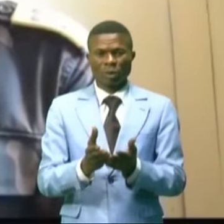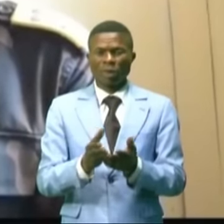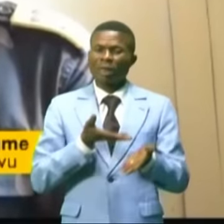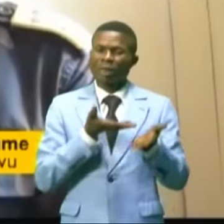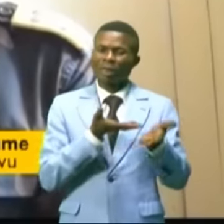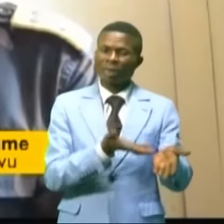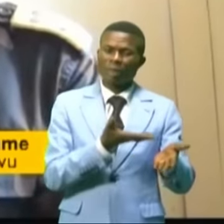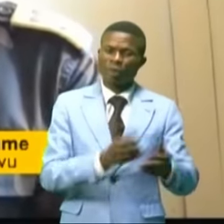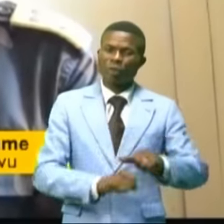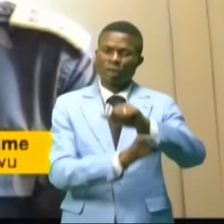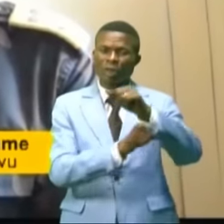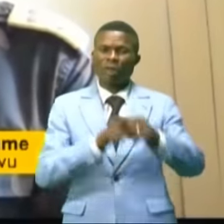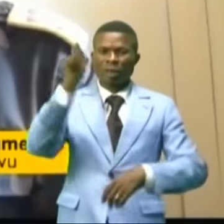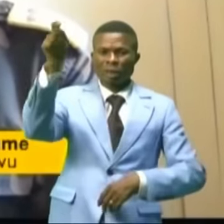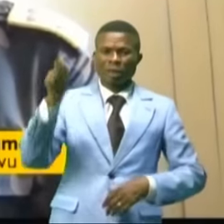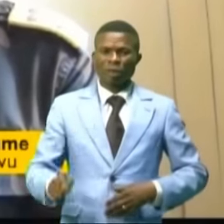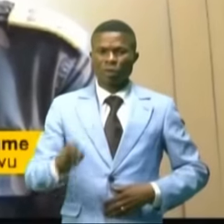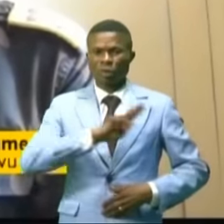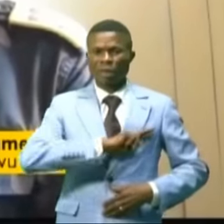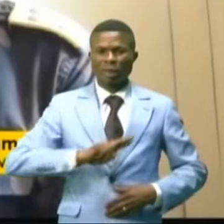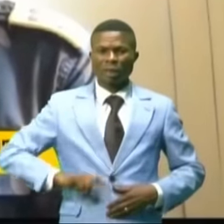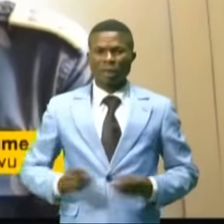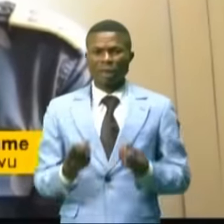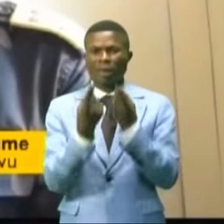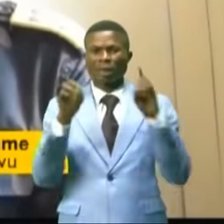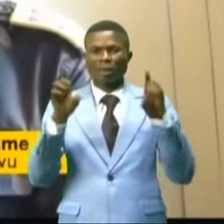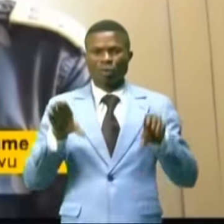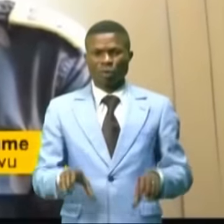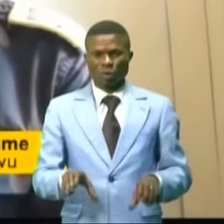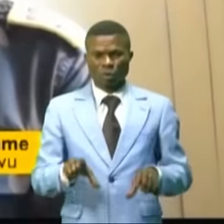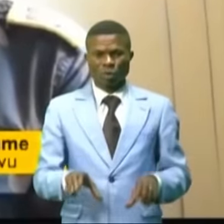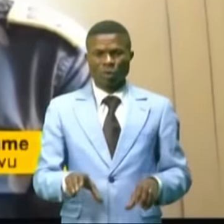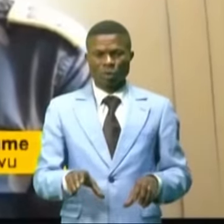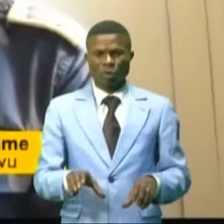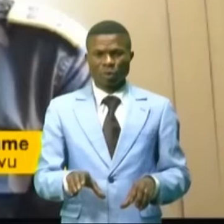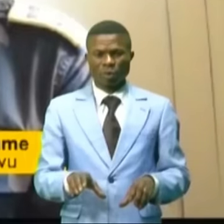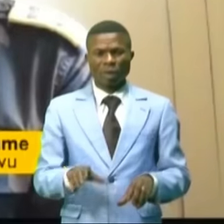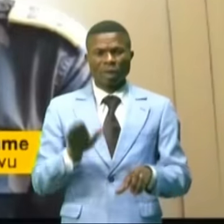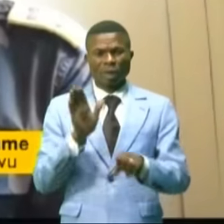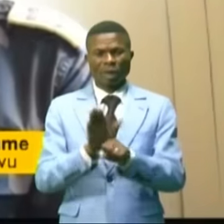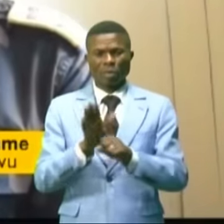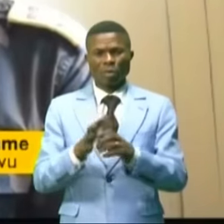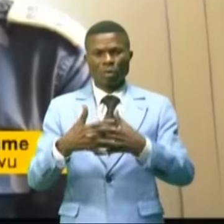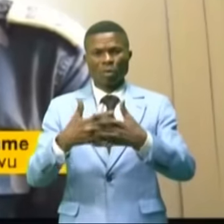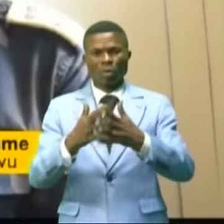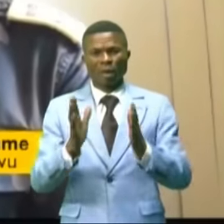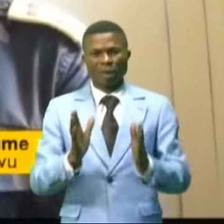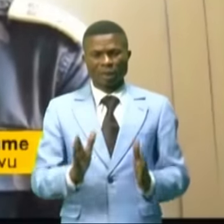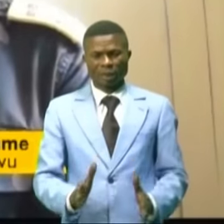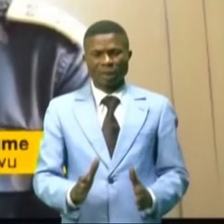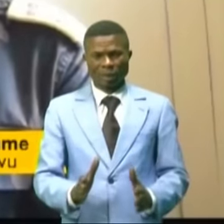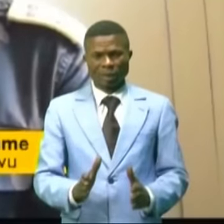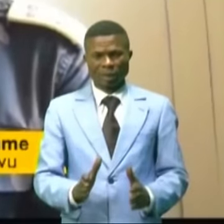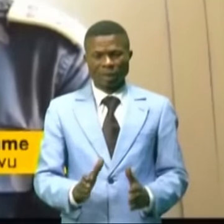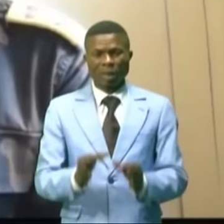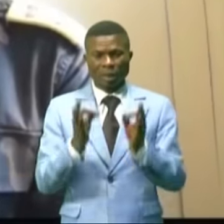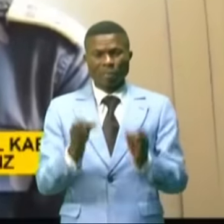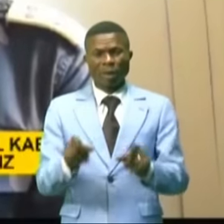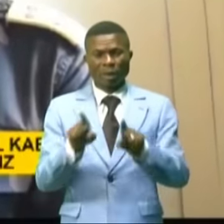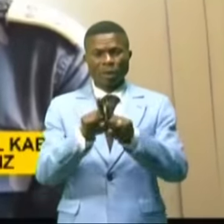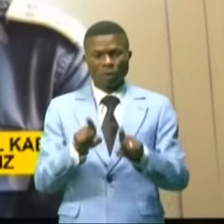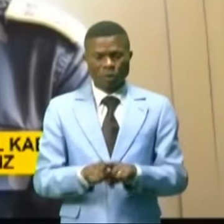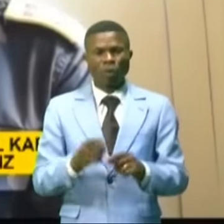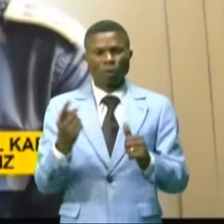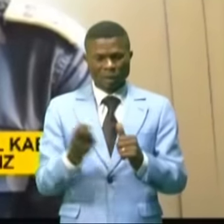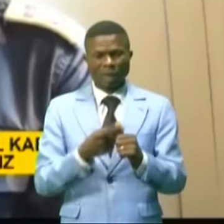d'accompagner les forces armées de la République démocratique du Congo et nos différents partenaires, mais aussi et